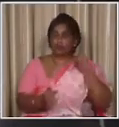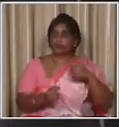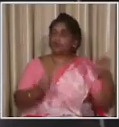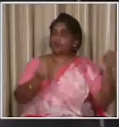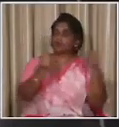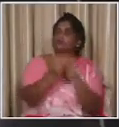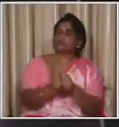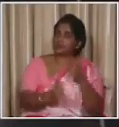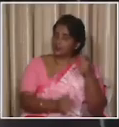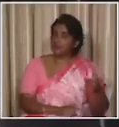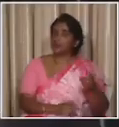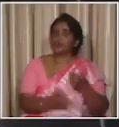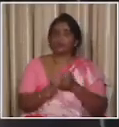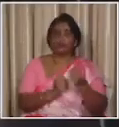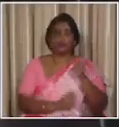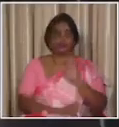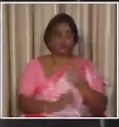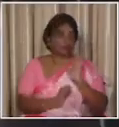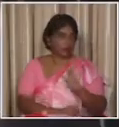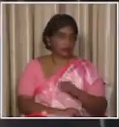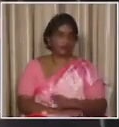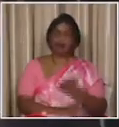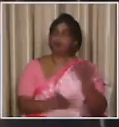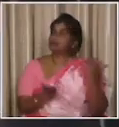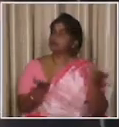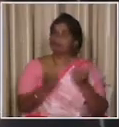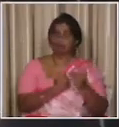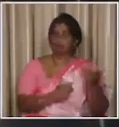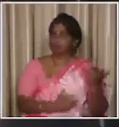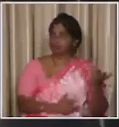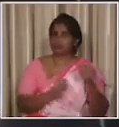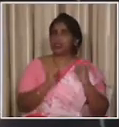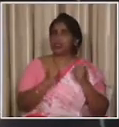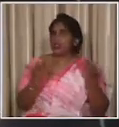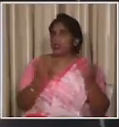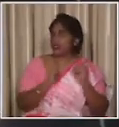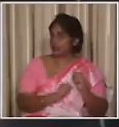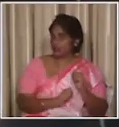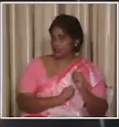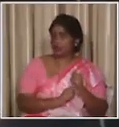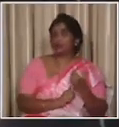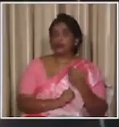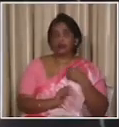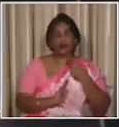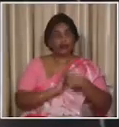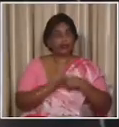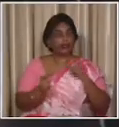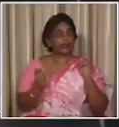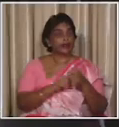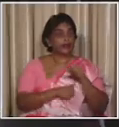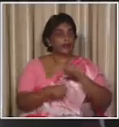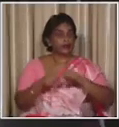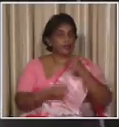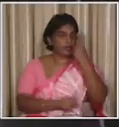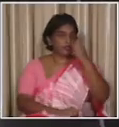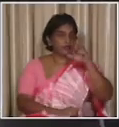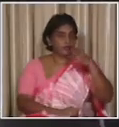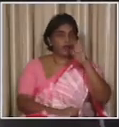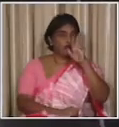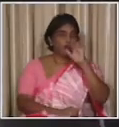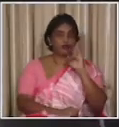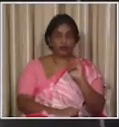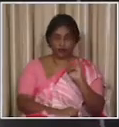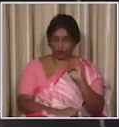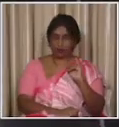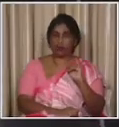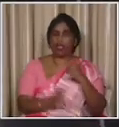ලේකම්වරයා යටතේ හරි මේක අරගෙන යන තැනට එන්න ඕන. හැබැයි ඒක වෙන්නේ නැහැ. ඇයි ඒක වෙන්නේ නැත්තේ? අපි රටේ ක්‍රිකට් ආයතනයේ